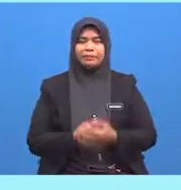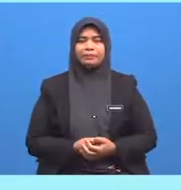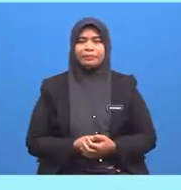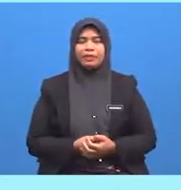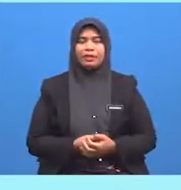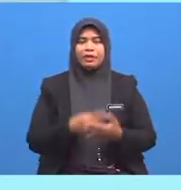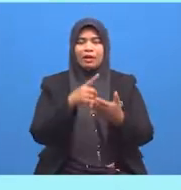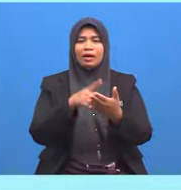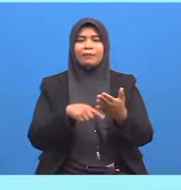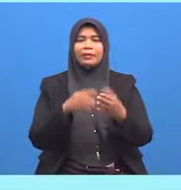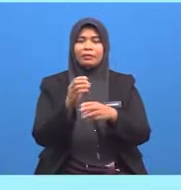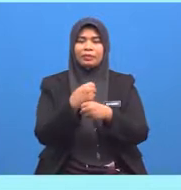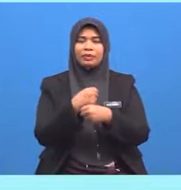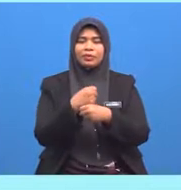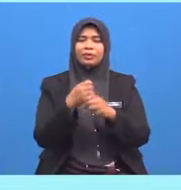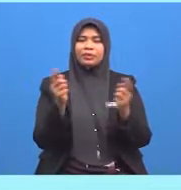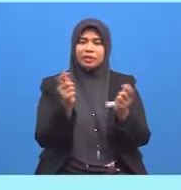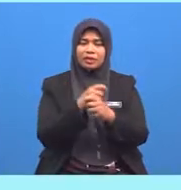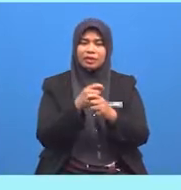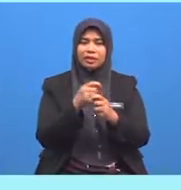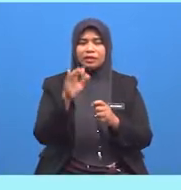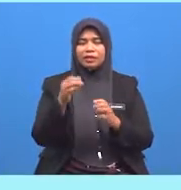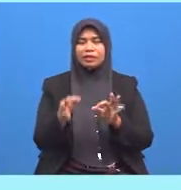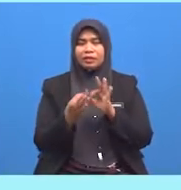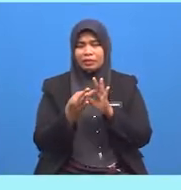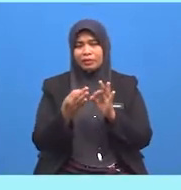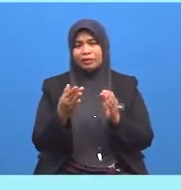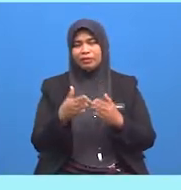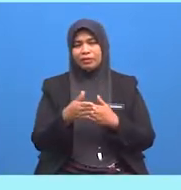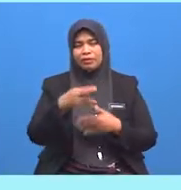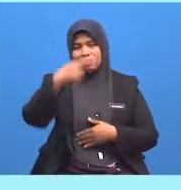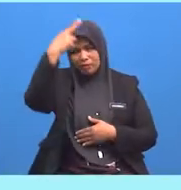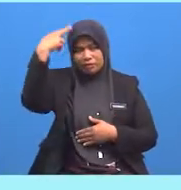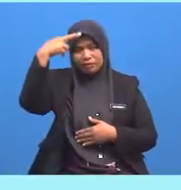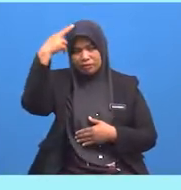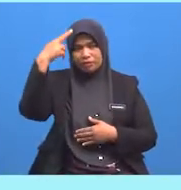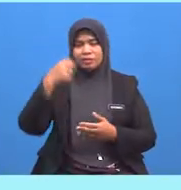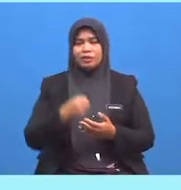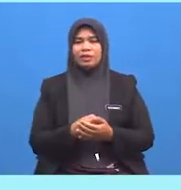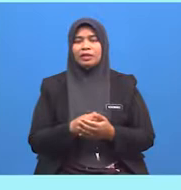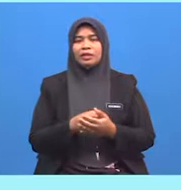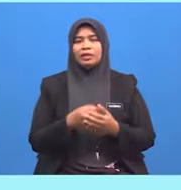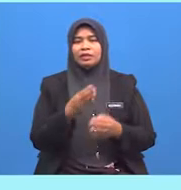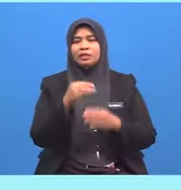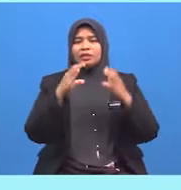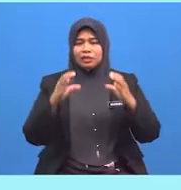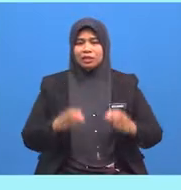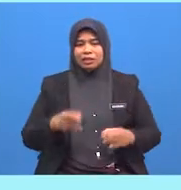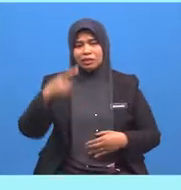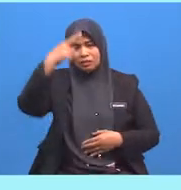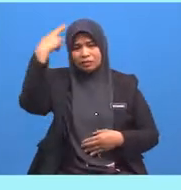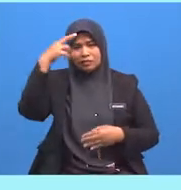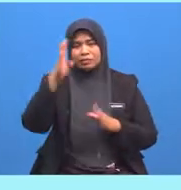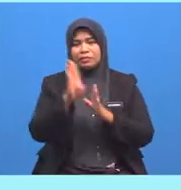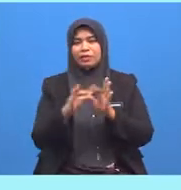tap.apk bentuk tentangan yang dihadapi oleh Baginda Rasulullah Shallallahu alaihi wasallam dan Charles Rosulullah